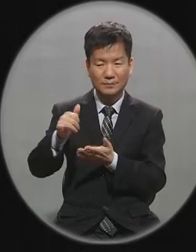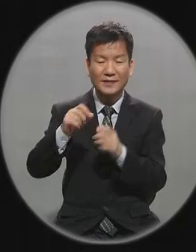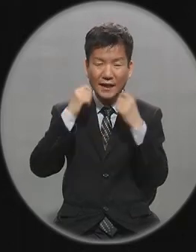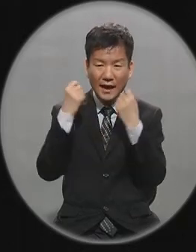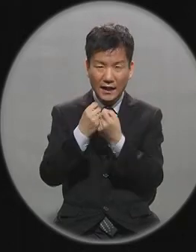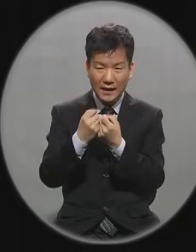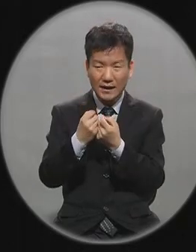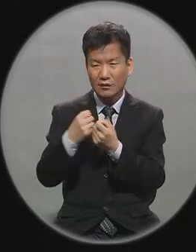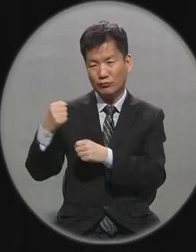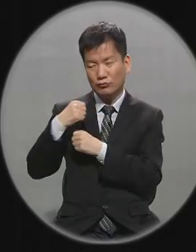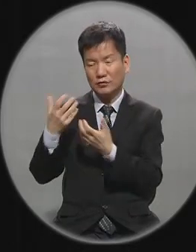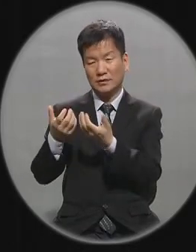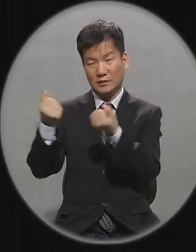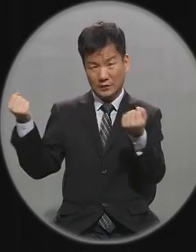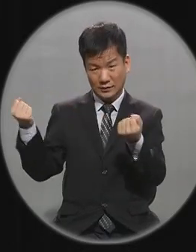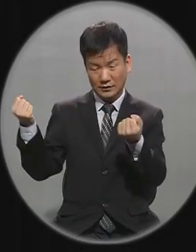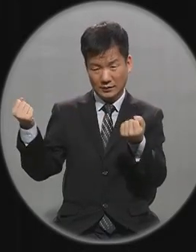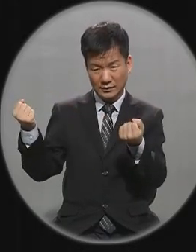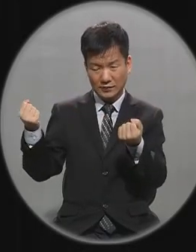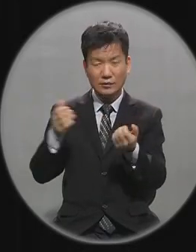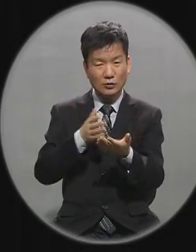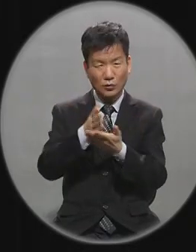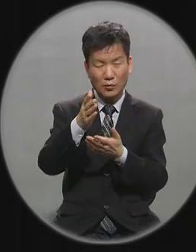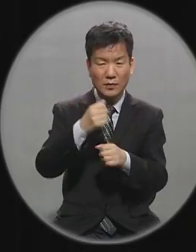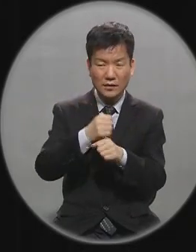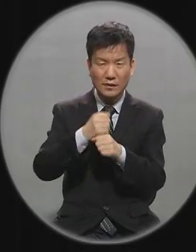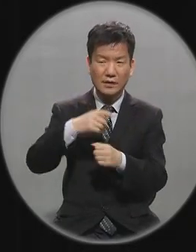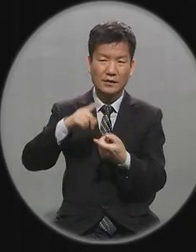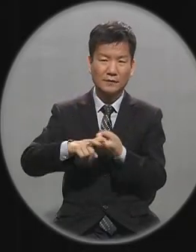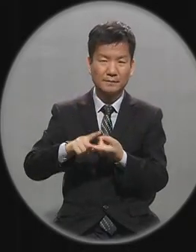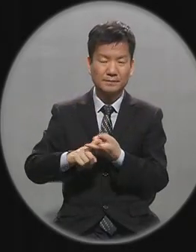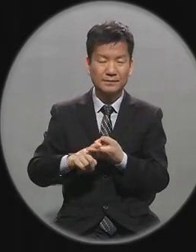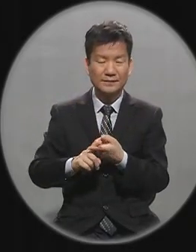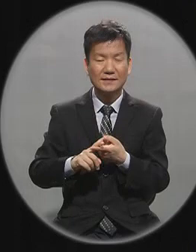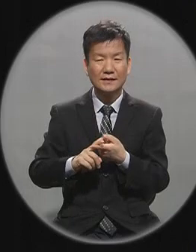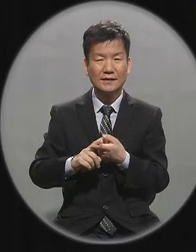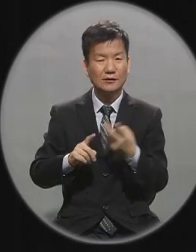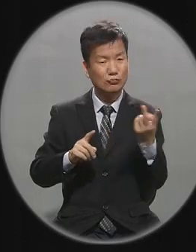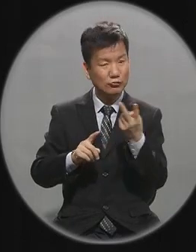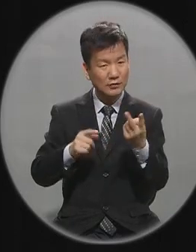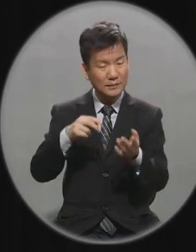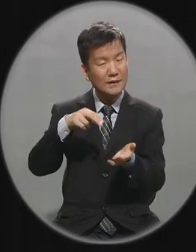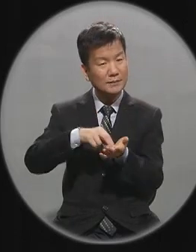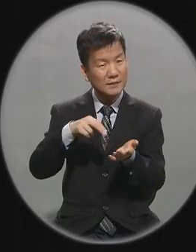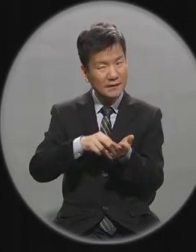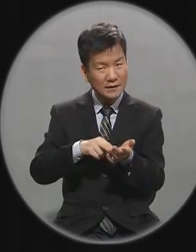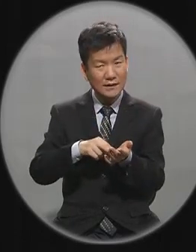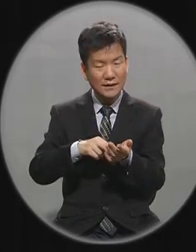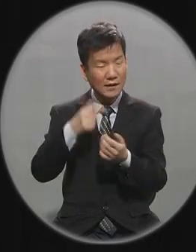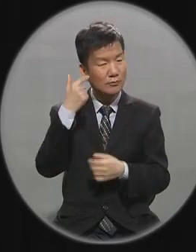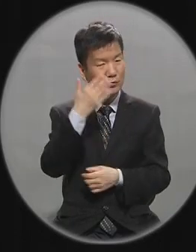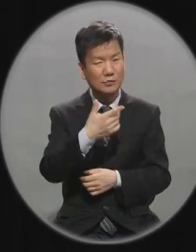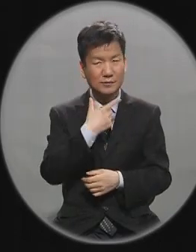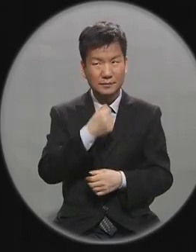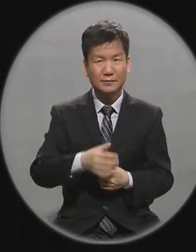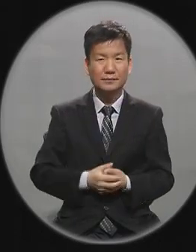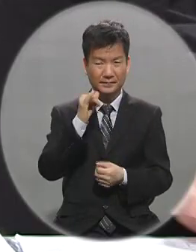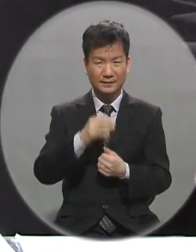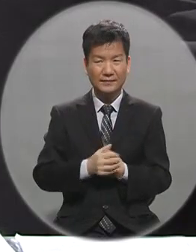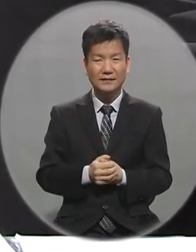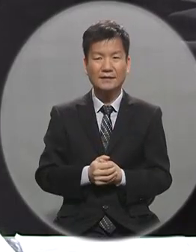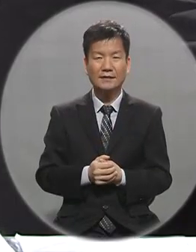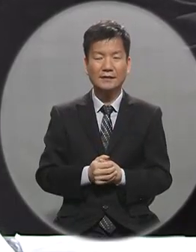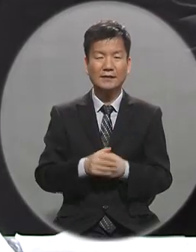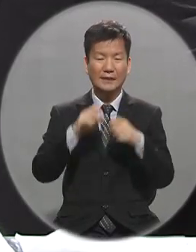민간 활주로 연장뿐만이 아니라 전용 활주로 넣는 거에 대해서 이거에 대한 두 후보님의 의견을 제가 좀 듣고